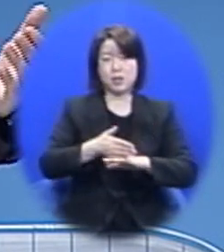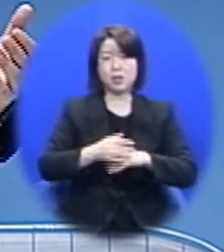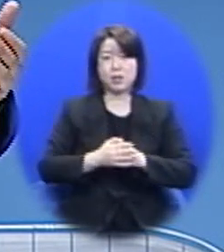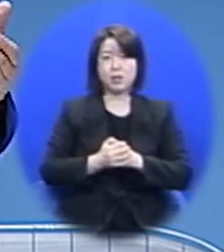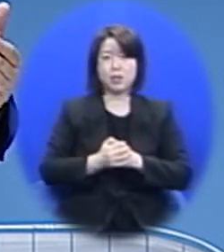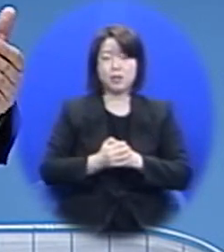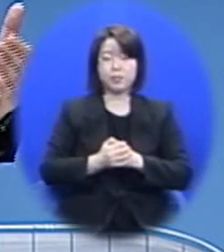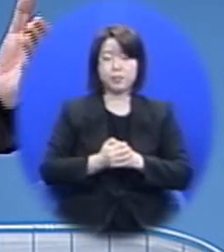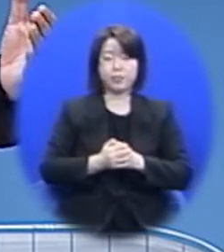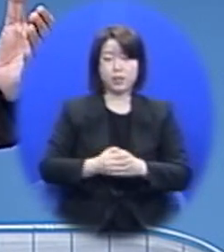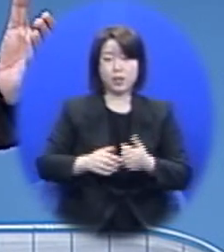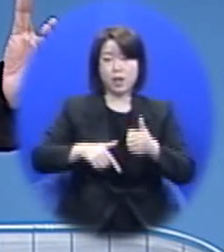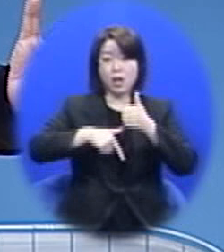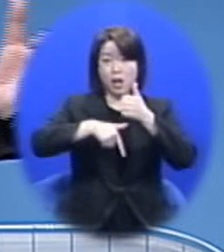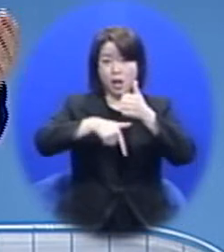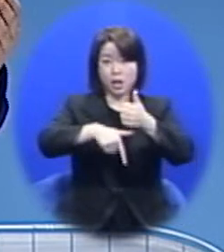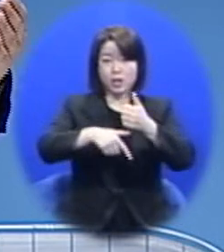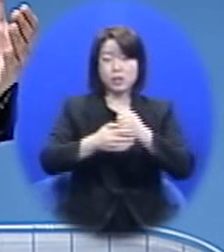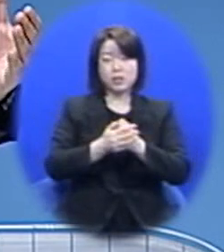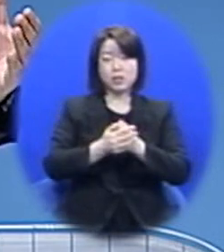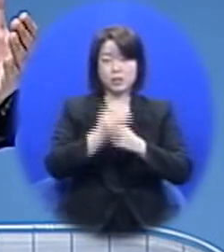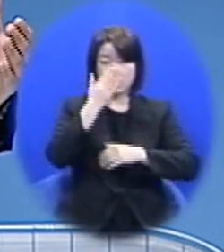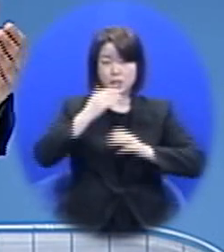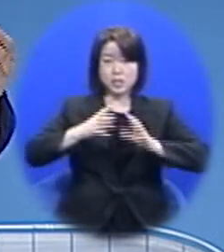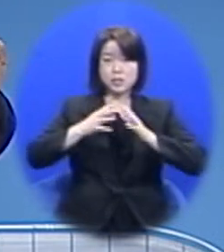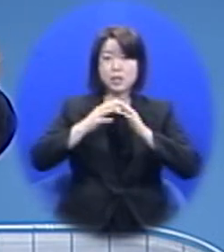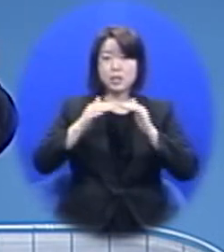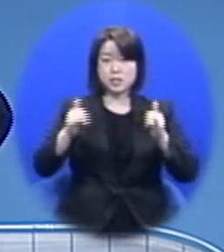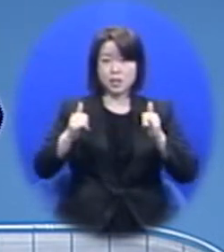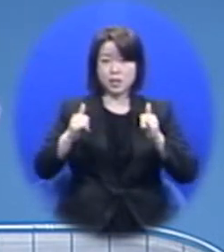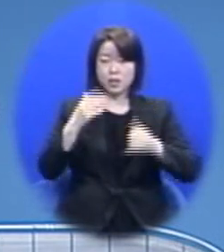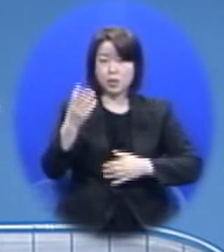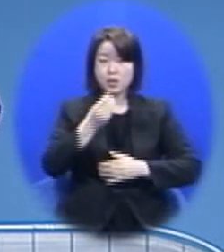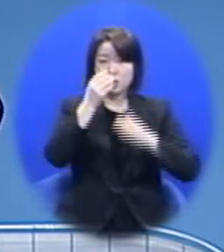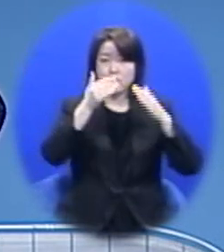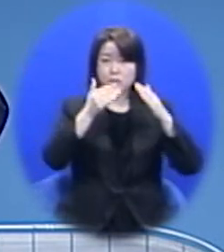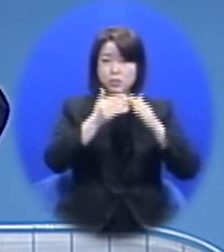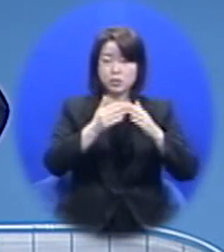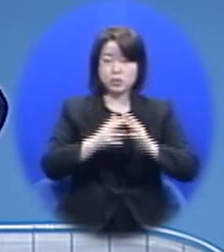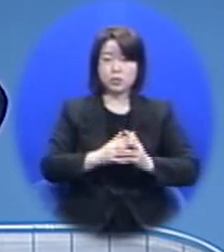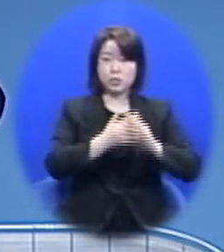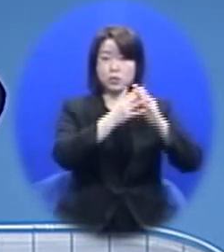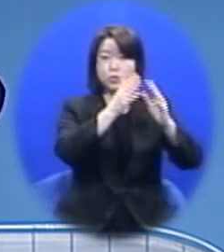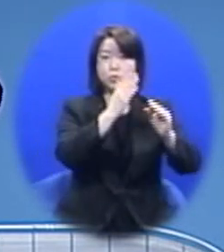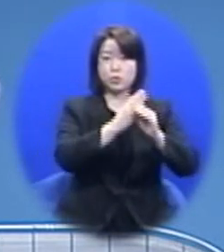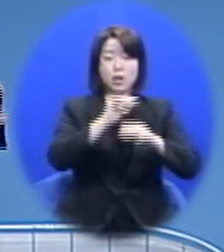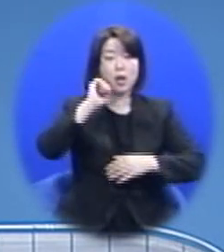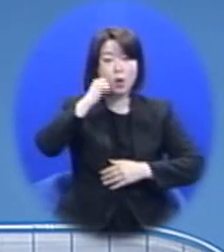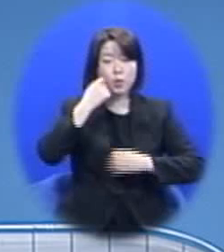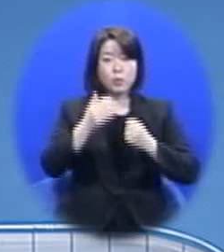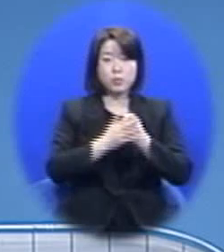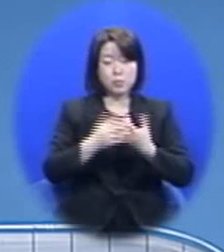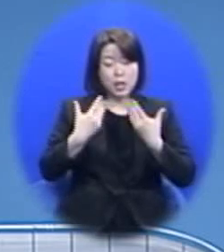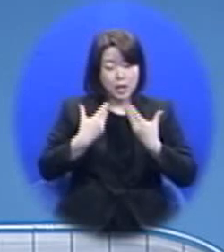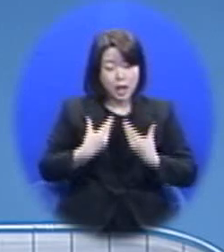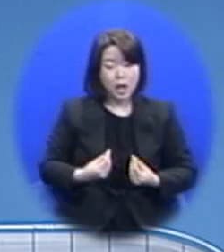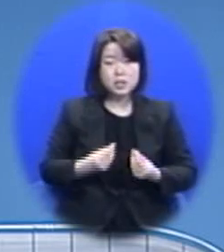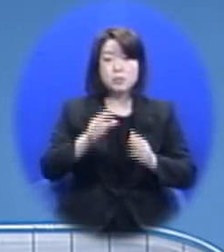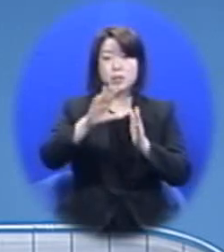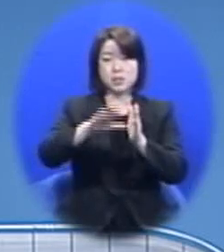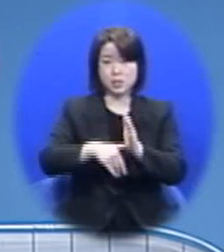감사하더라고요. 학계는 이스라엘 백성들이 성전 건축하다가 그만 어려움 때문에 좌절해서 낙심해 있을